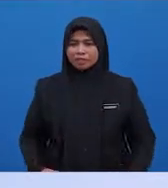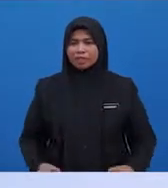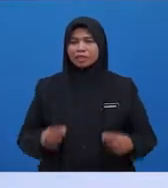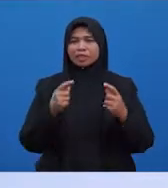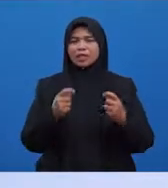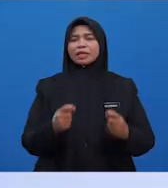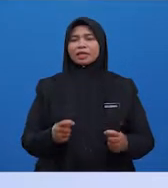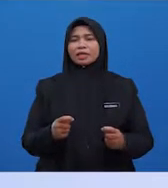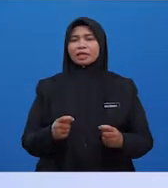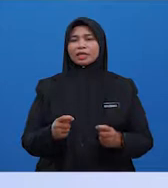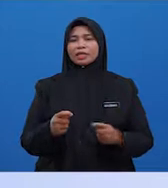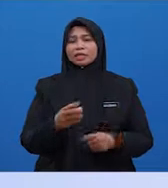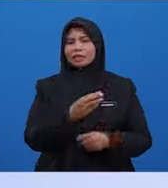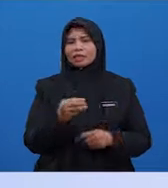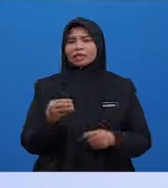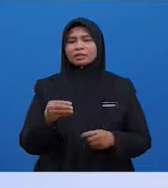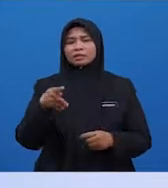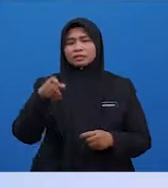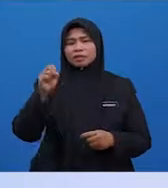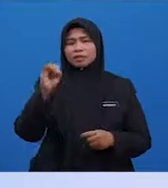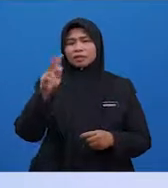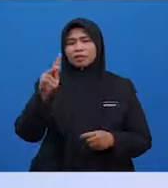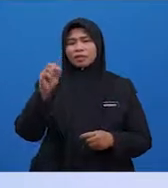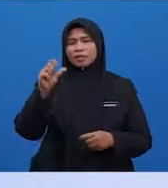teknik, taktikal dan psikologikal.